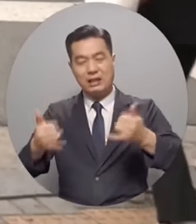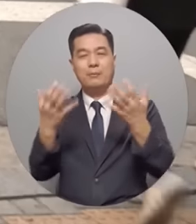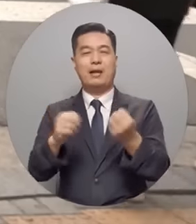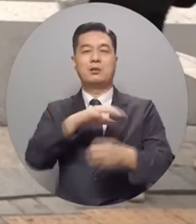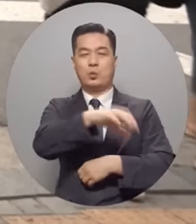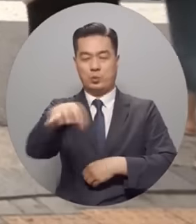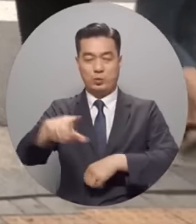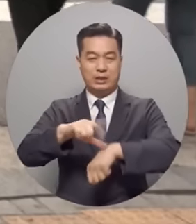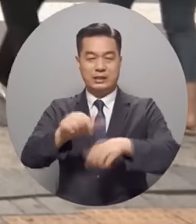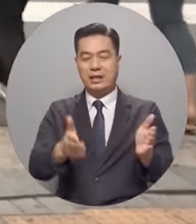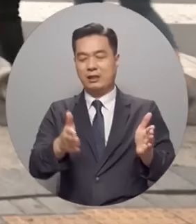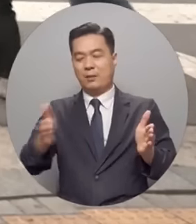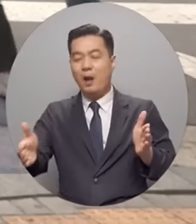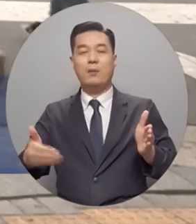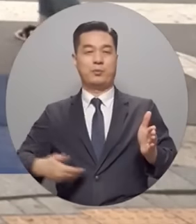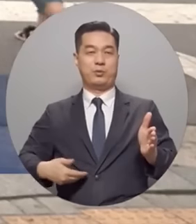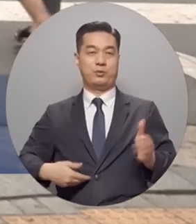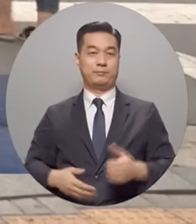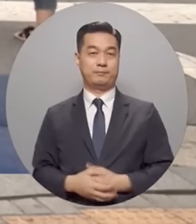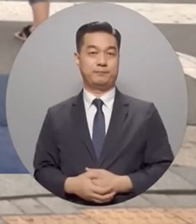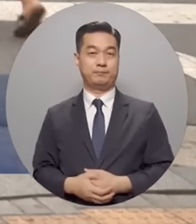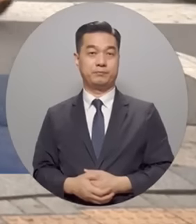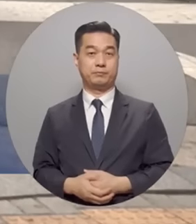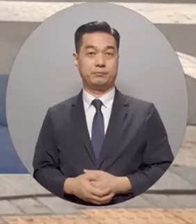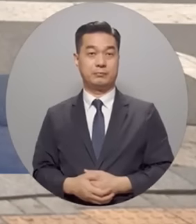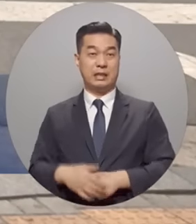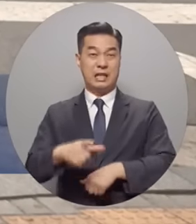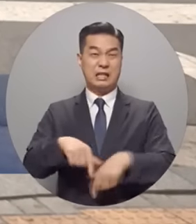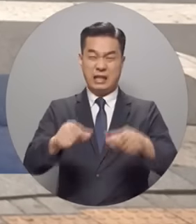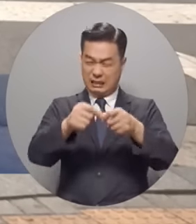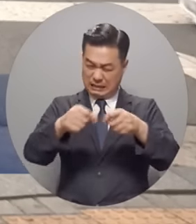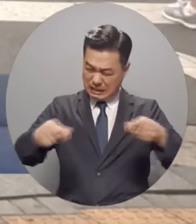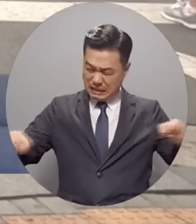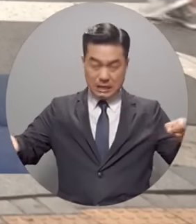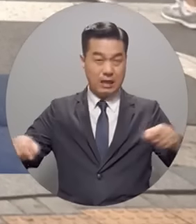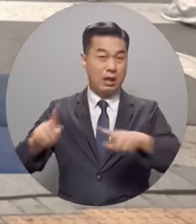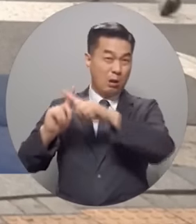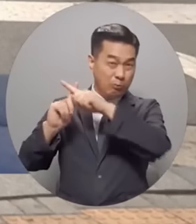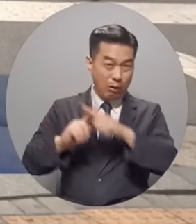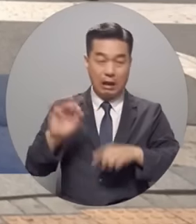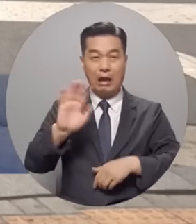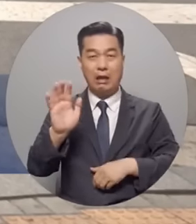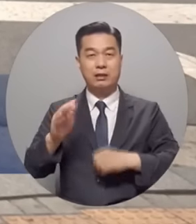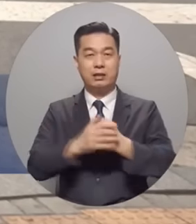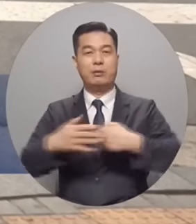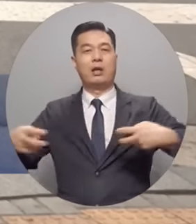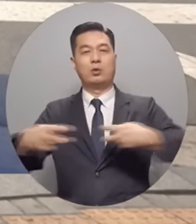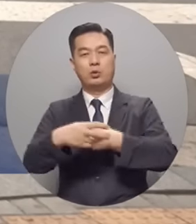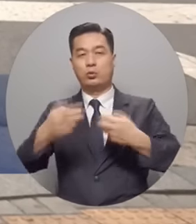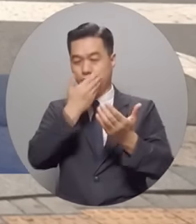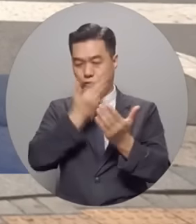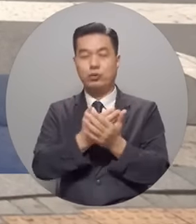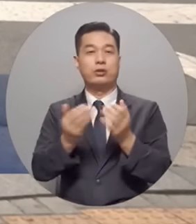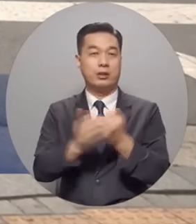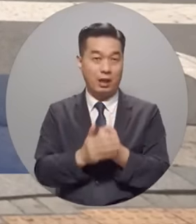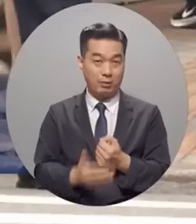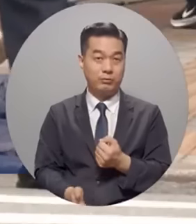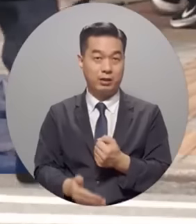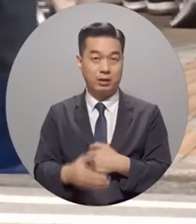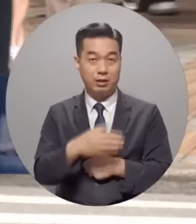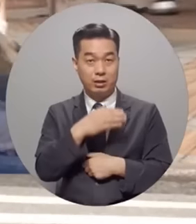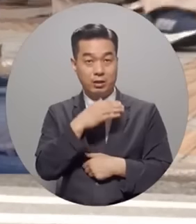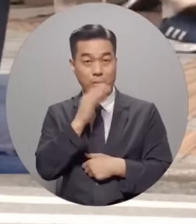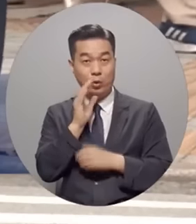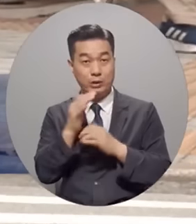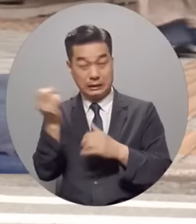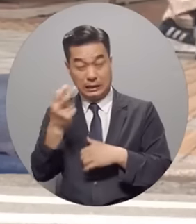한다고 지적합니다. 근데 이게 무한정 줄 수가 없는 게 소통 자체도 중요하기 때문에 고령자가 자주 모이는 곳 그리고 고령자가 자주